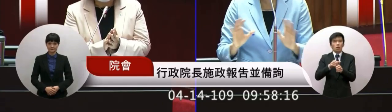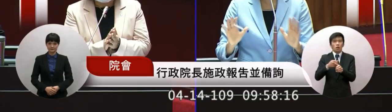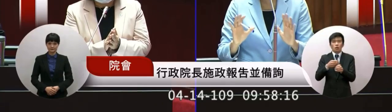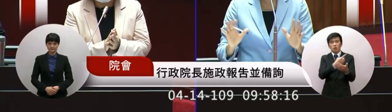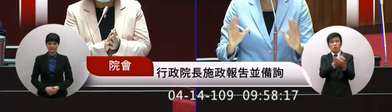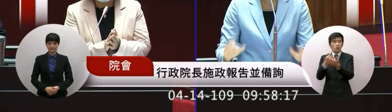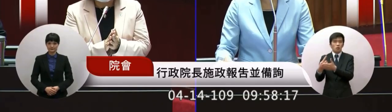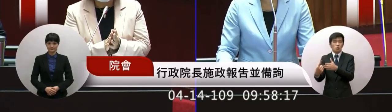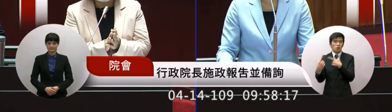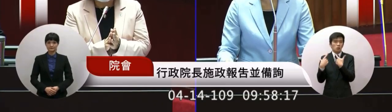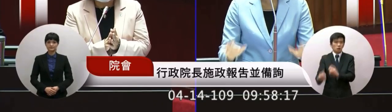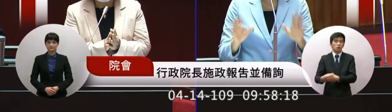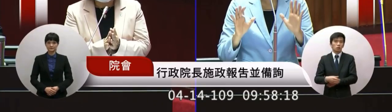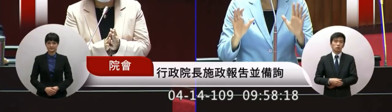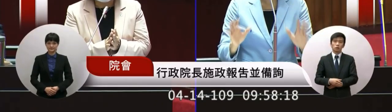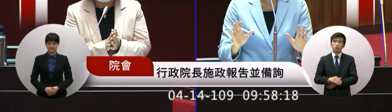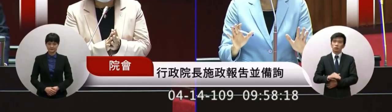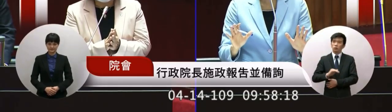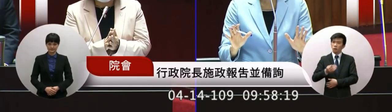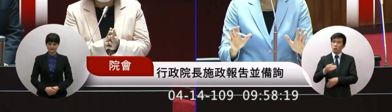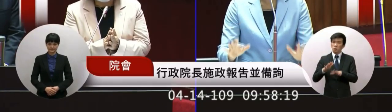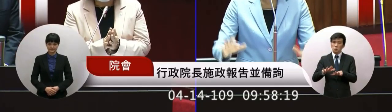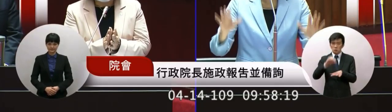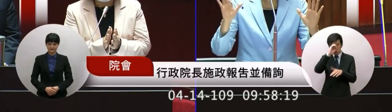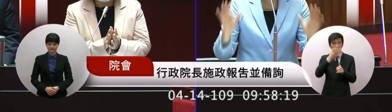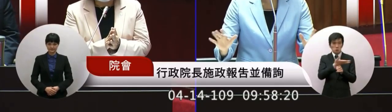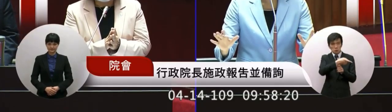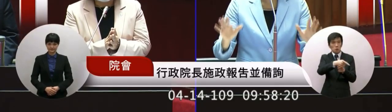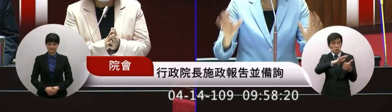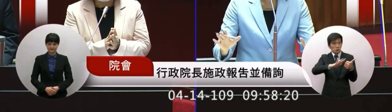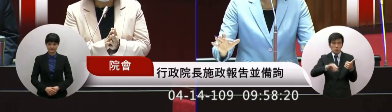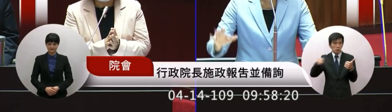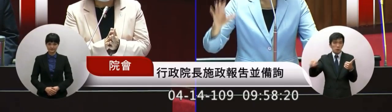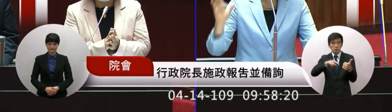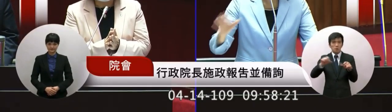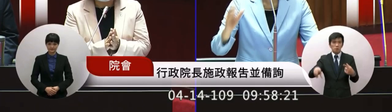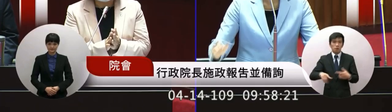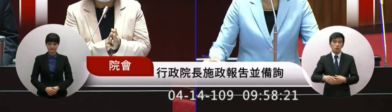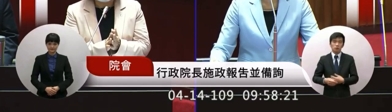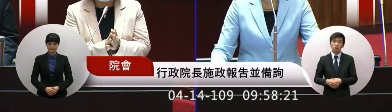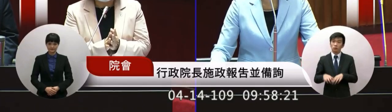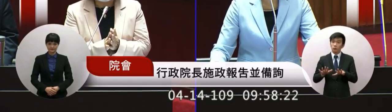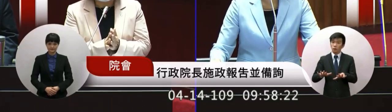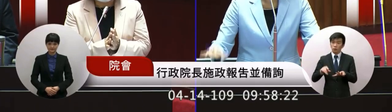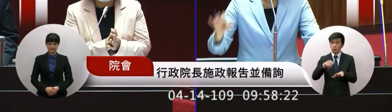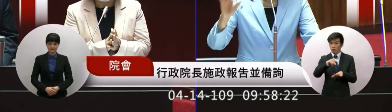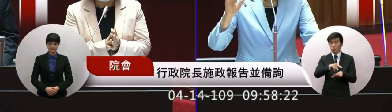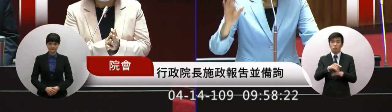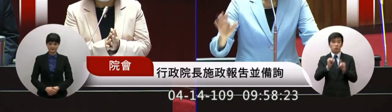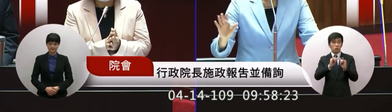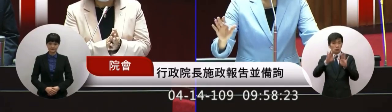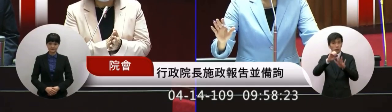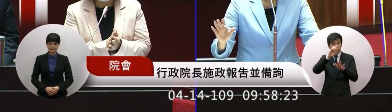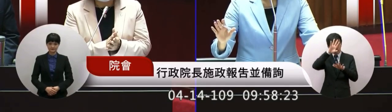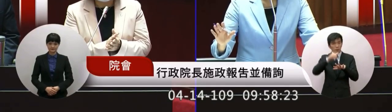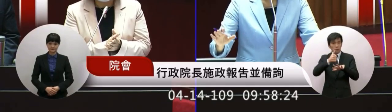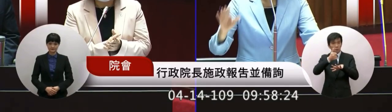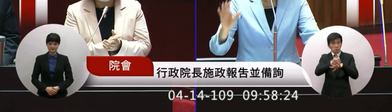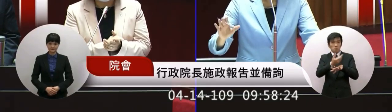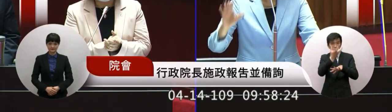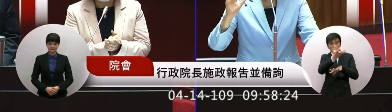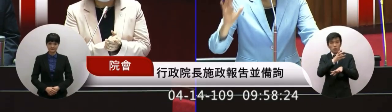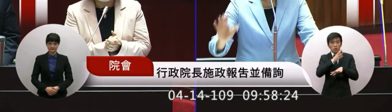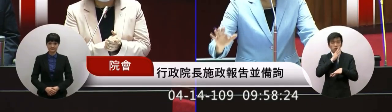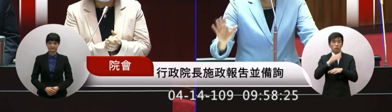的是目前实在是因为疫情的关系，或者是怨声载道。虽然本党目前大赢的情况之下，蔡总统也讲了这句